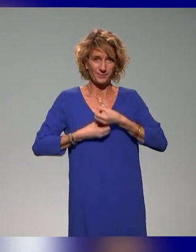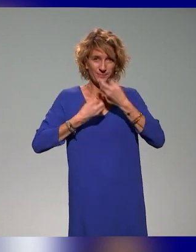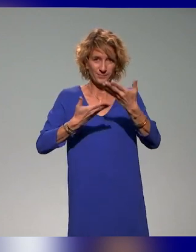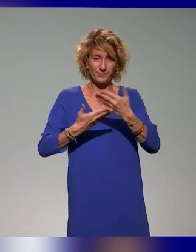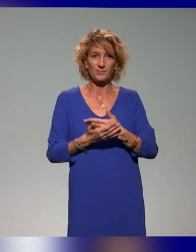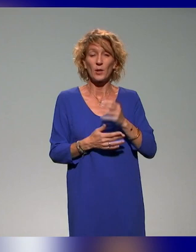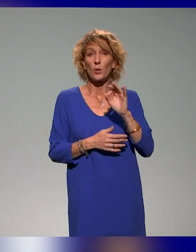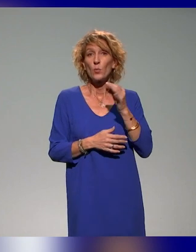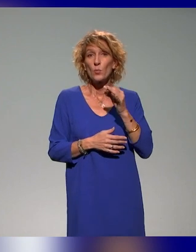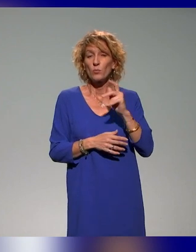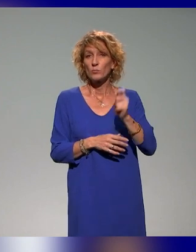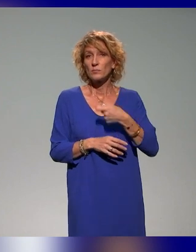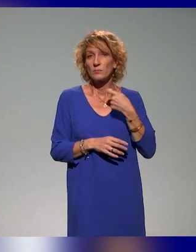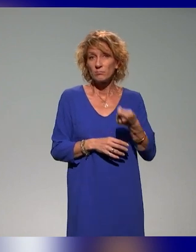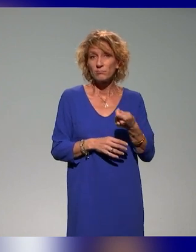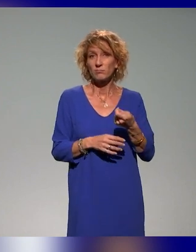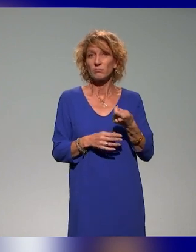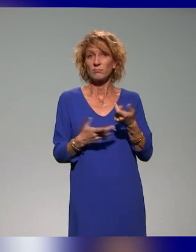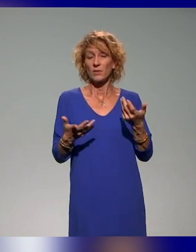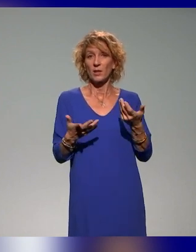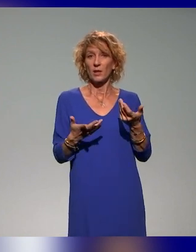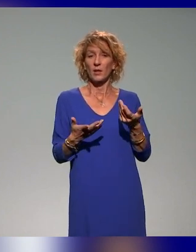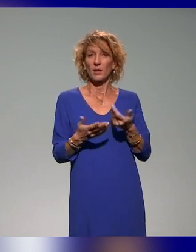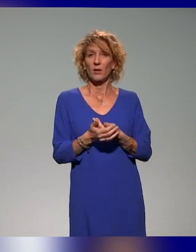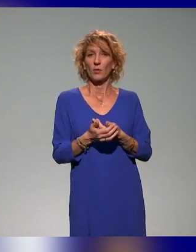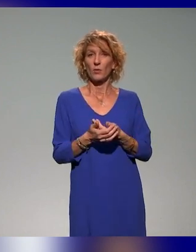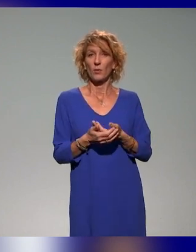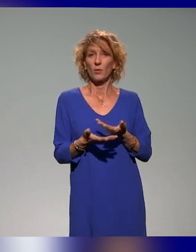Simplement, oui, bien évidemment, c'est quand même l'esprit dans lequel aussi